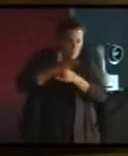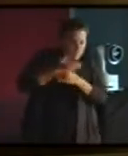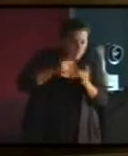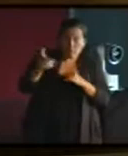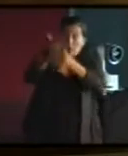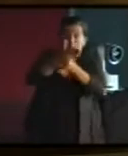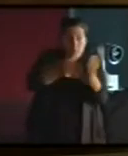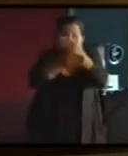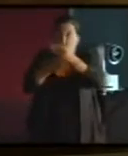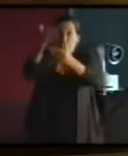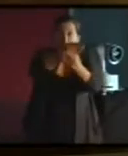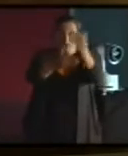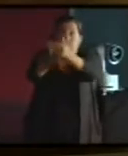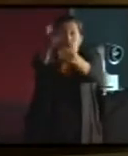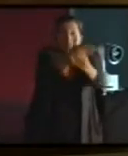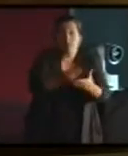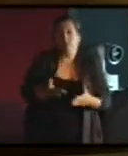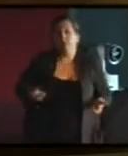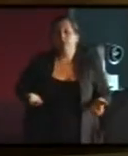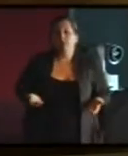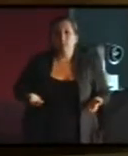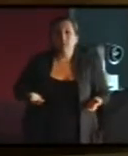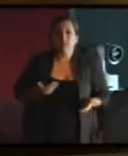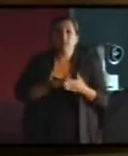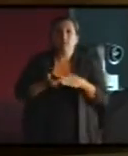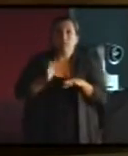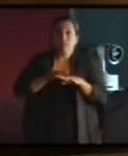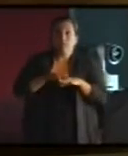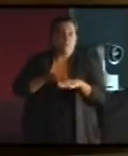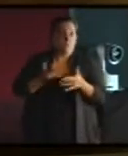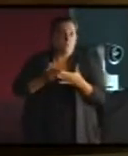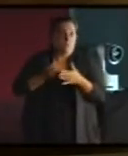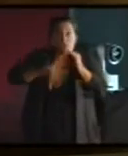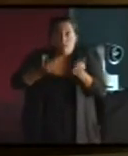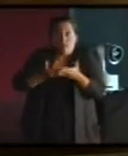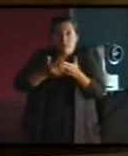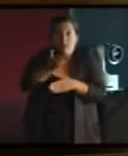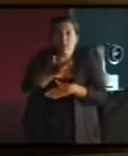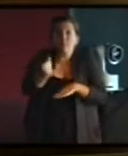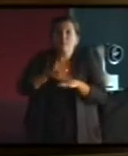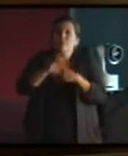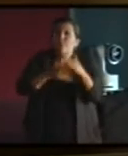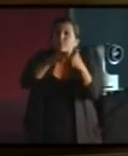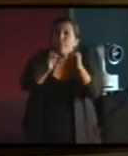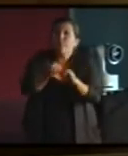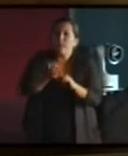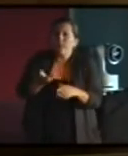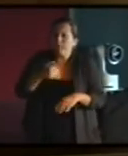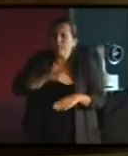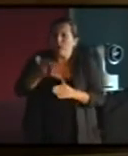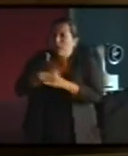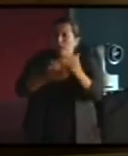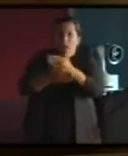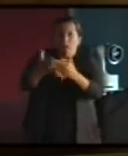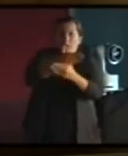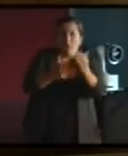réagit, Donc ça fait des résidus, mais en même temps ça fait avancer. Les choses, ça avance,